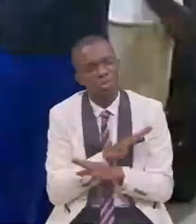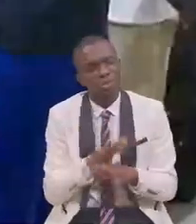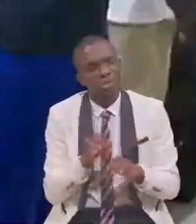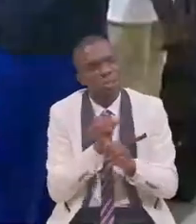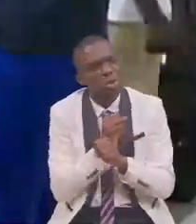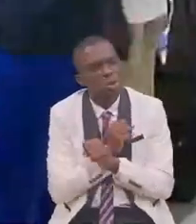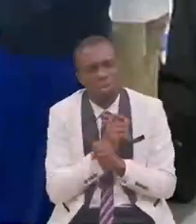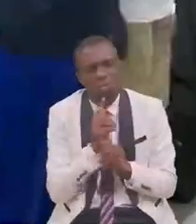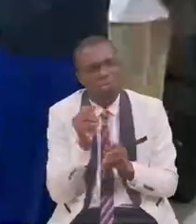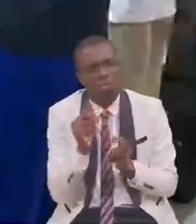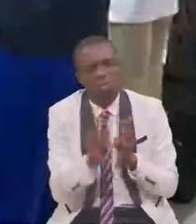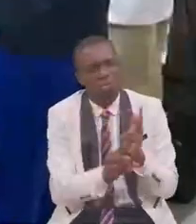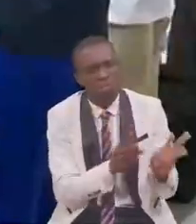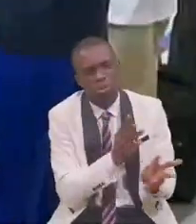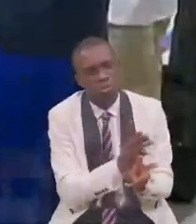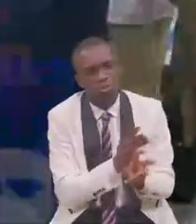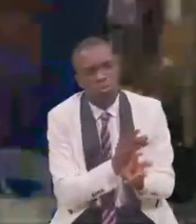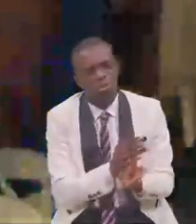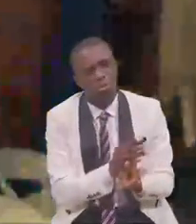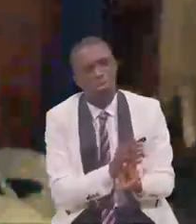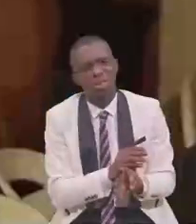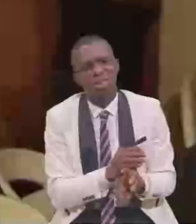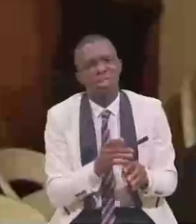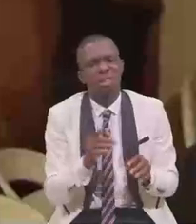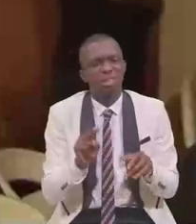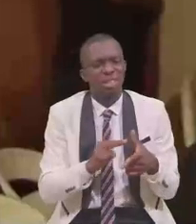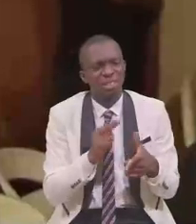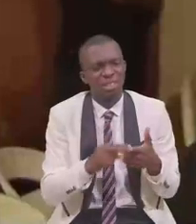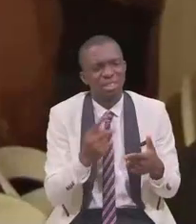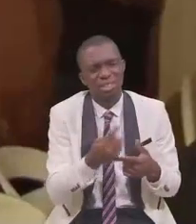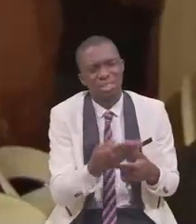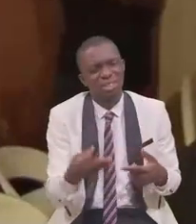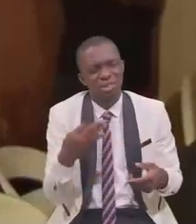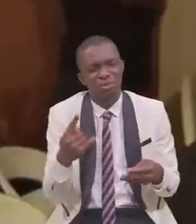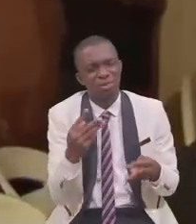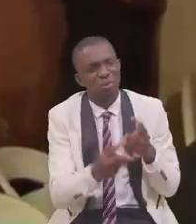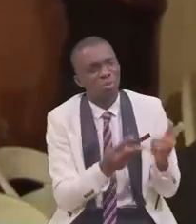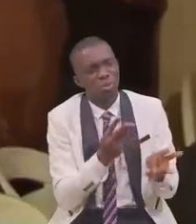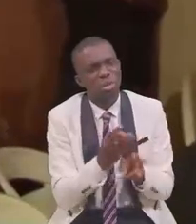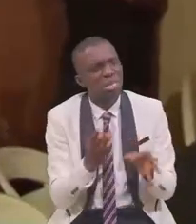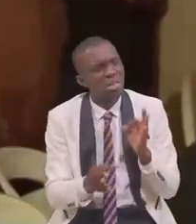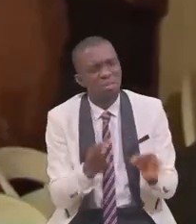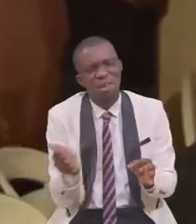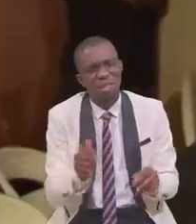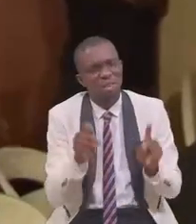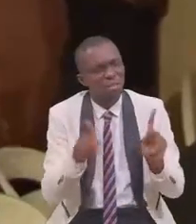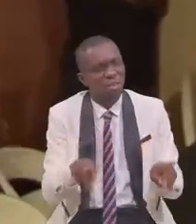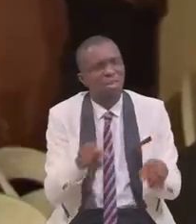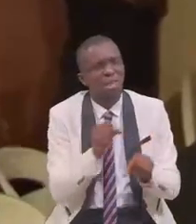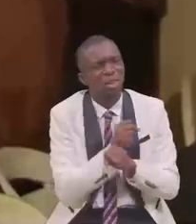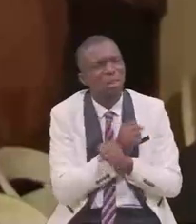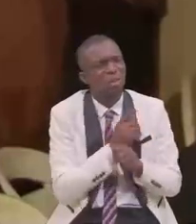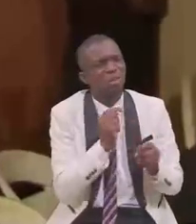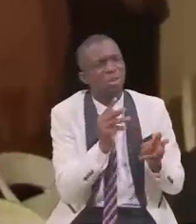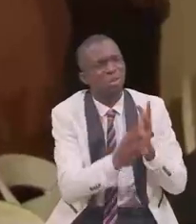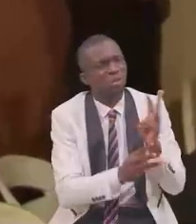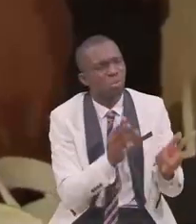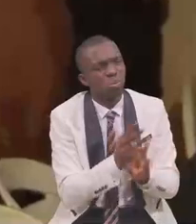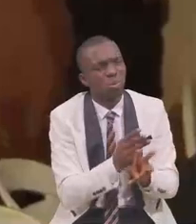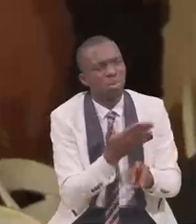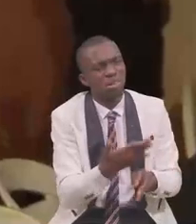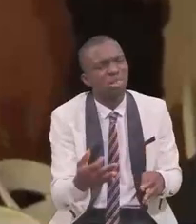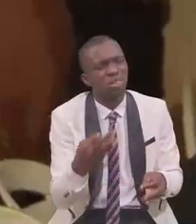N'aimez pas le monde, n'aimez point le monde. Ni les choses qui sont dans le monde. Si quelqu'un aime le monde, l'amour du Père n'est point en lui.